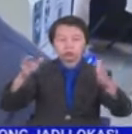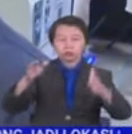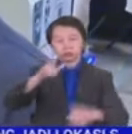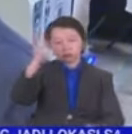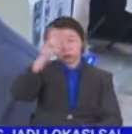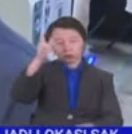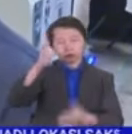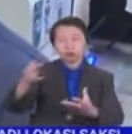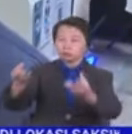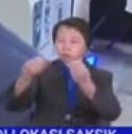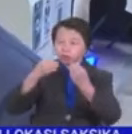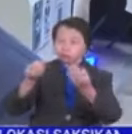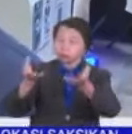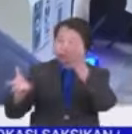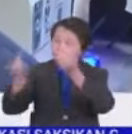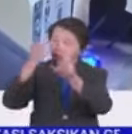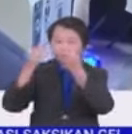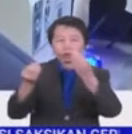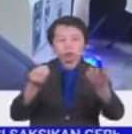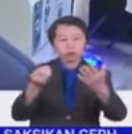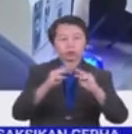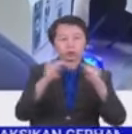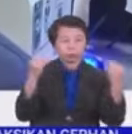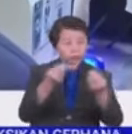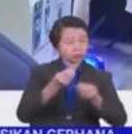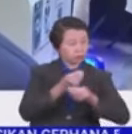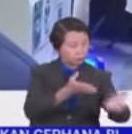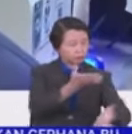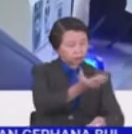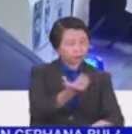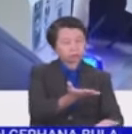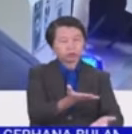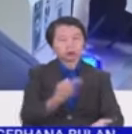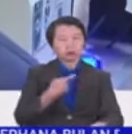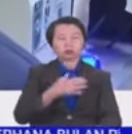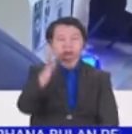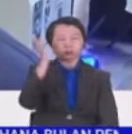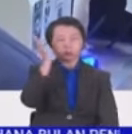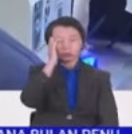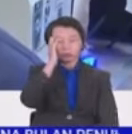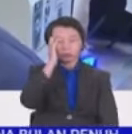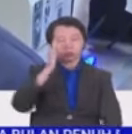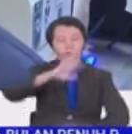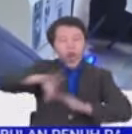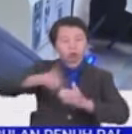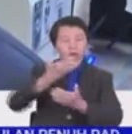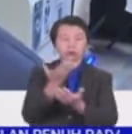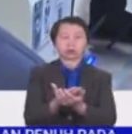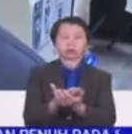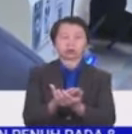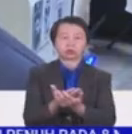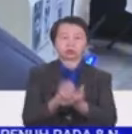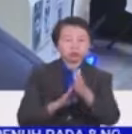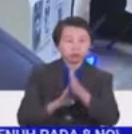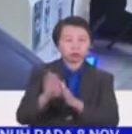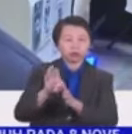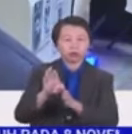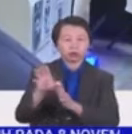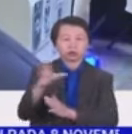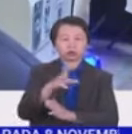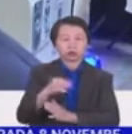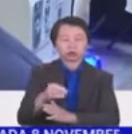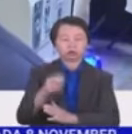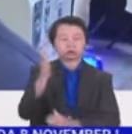pihak kerajaan beri kepada kita, kepada masyarakat, supaya kita mengetahui segala pembangunan dan